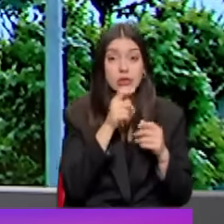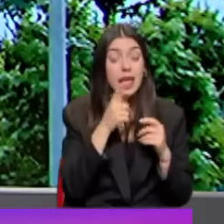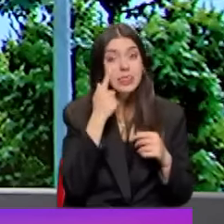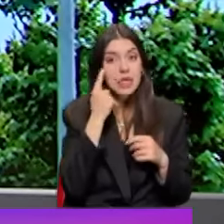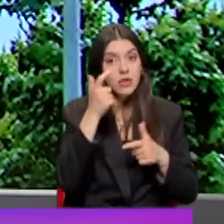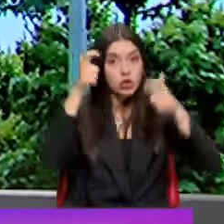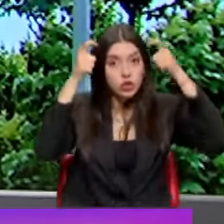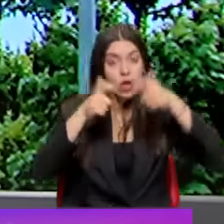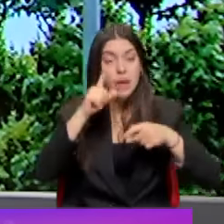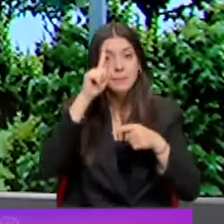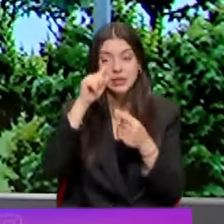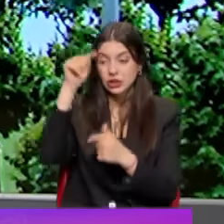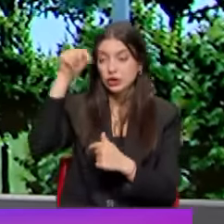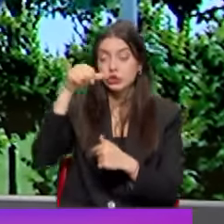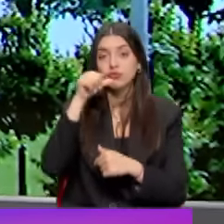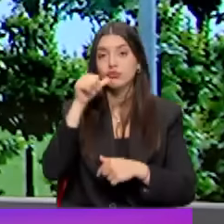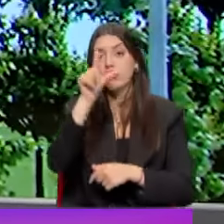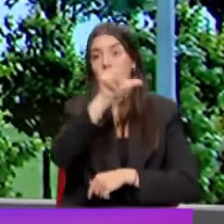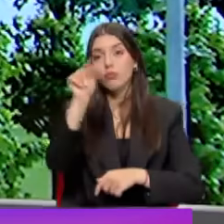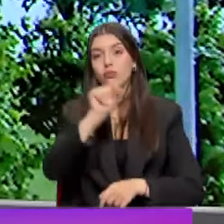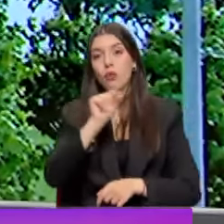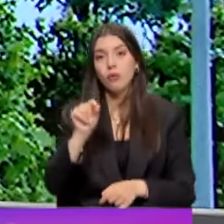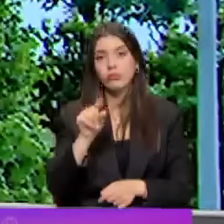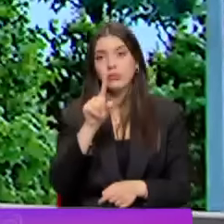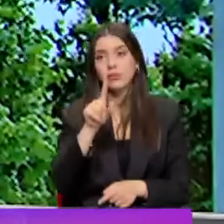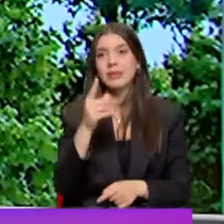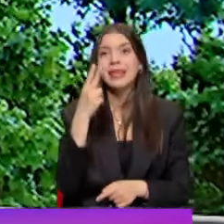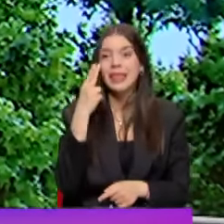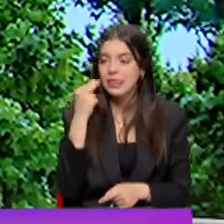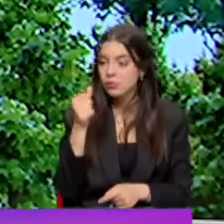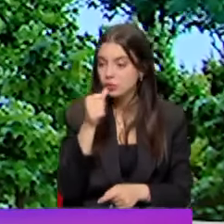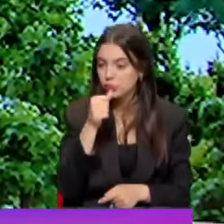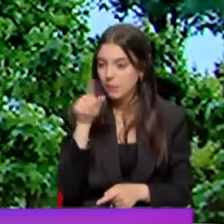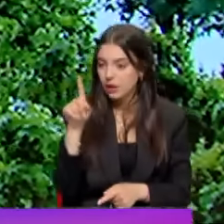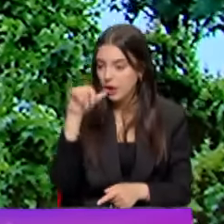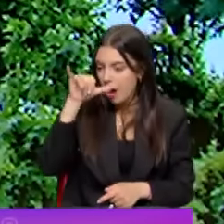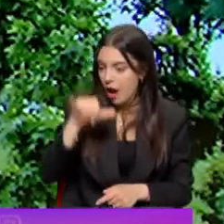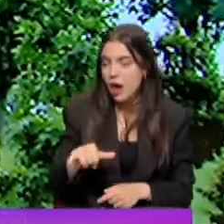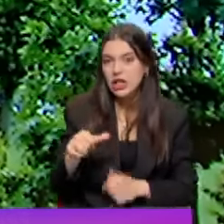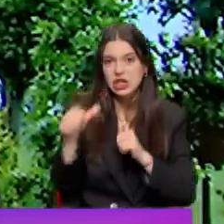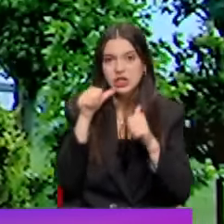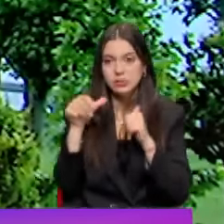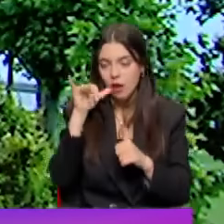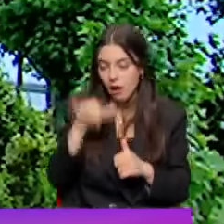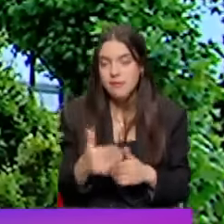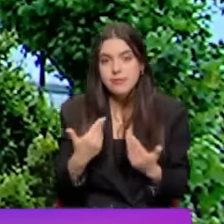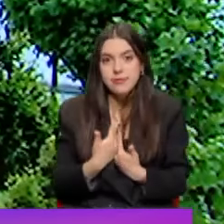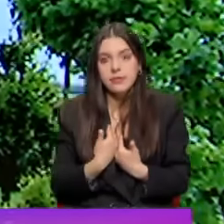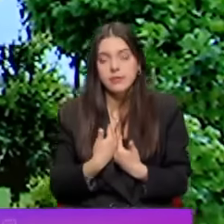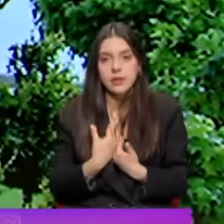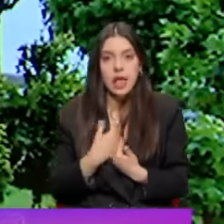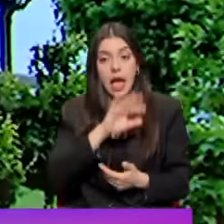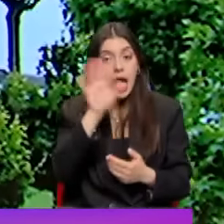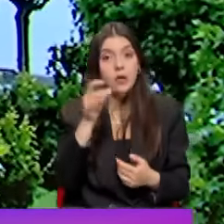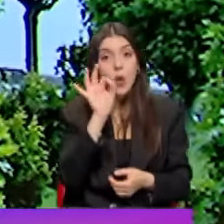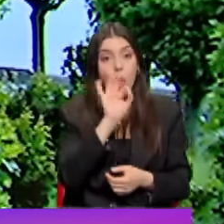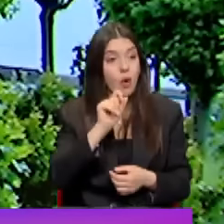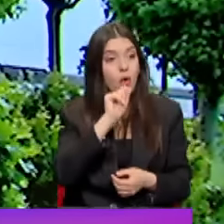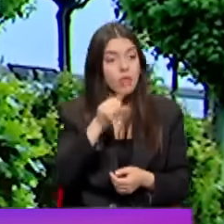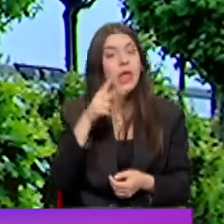10 lira okul kantinlerinde temiz içme suyuna erişim bir haktır insan hakkıdır her okula temiz su